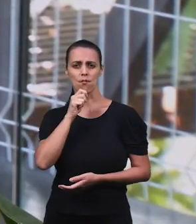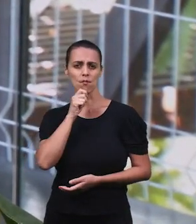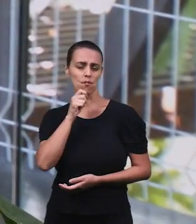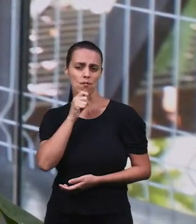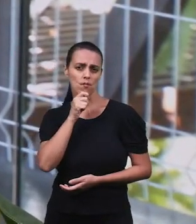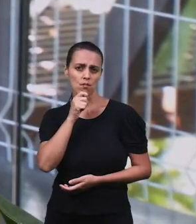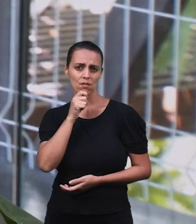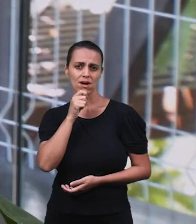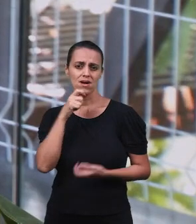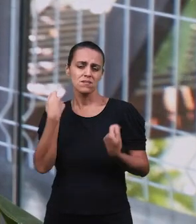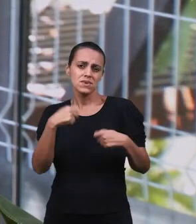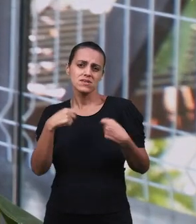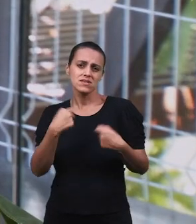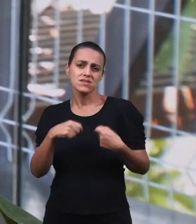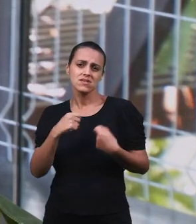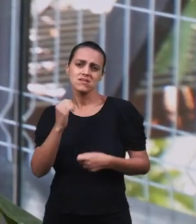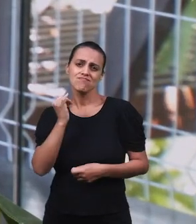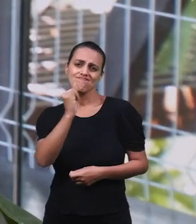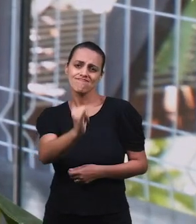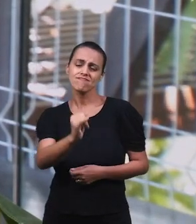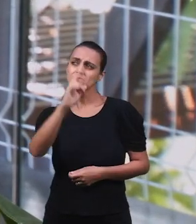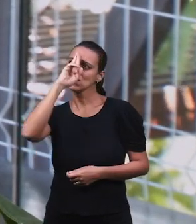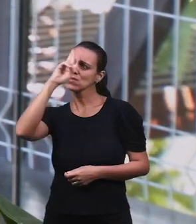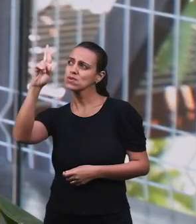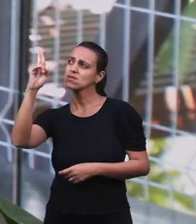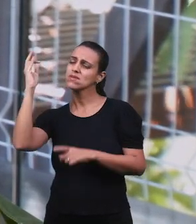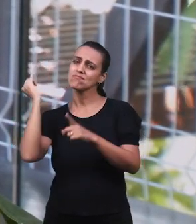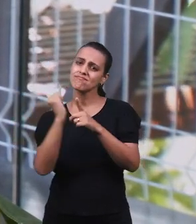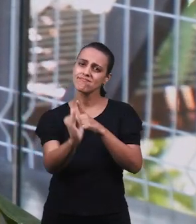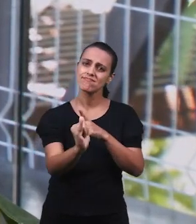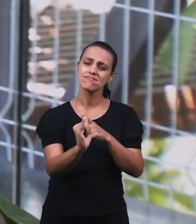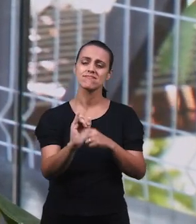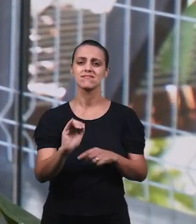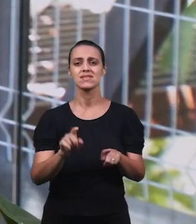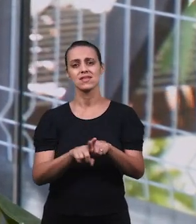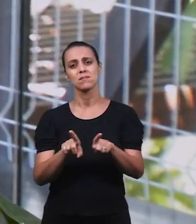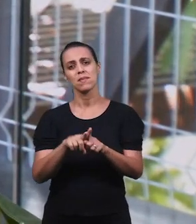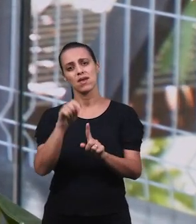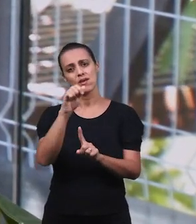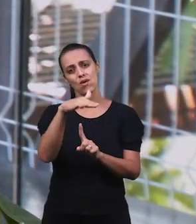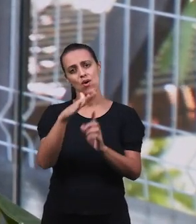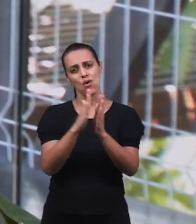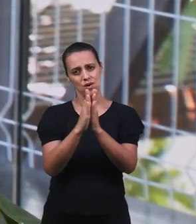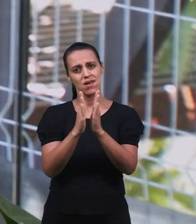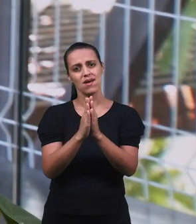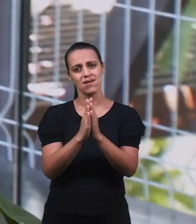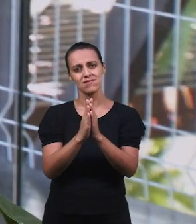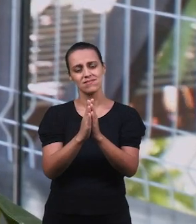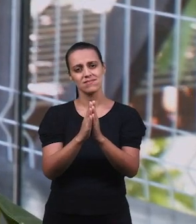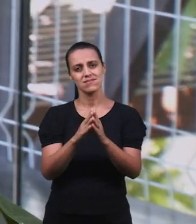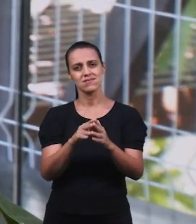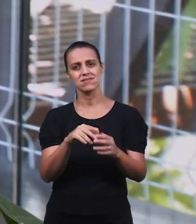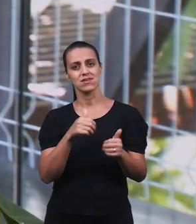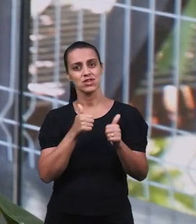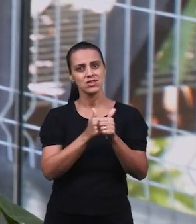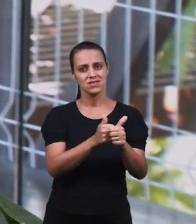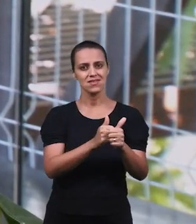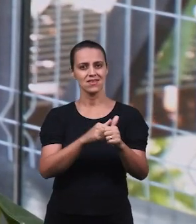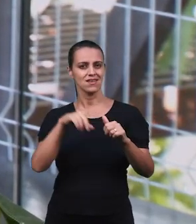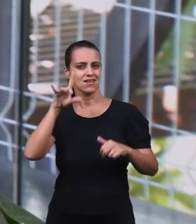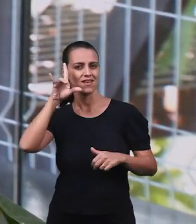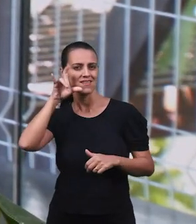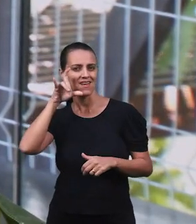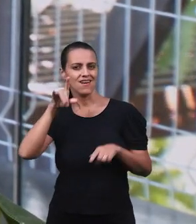Brésil ne sont pas encore membres de l'Église chrétienne Maranatha et qui ont besoin d'une parole de la part du Seigneur et même d'une prière. Suivez-nous